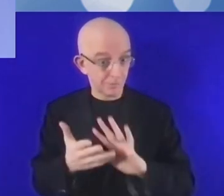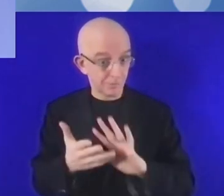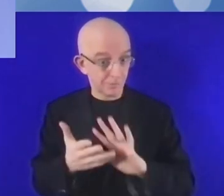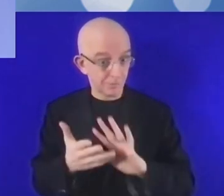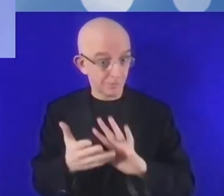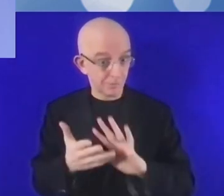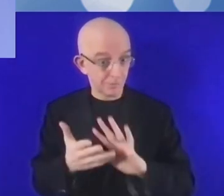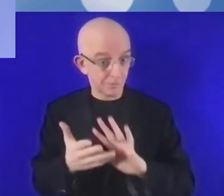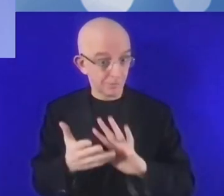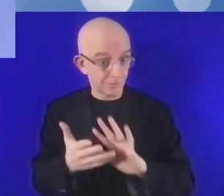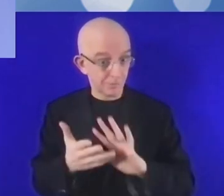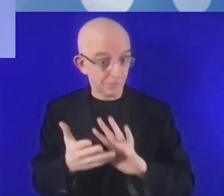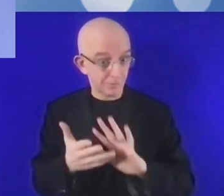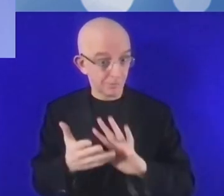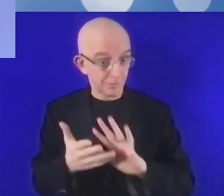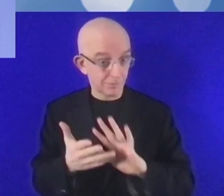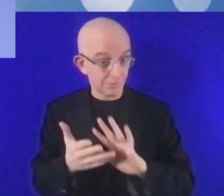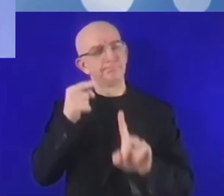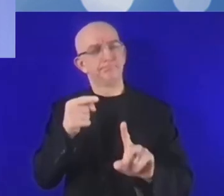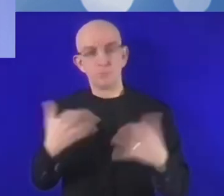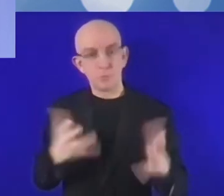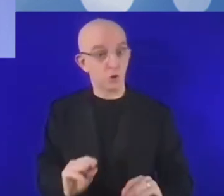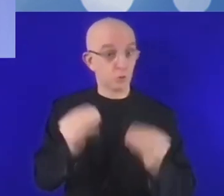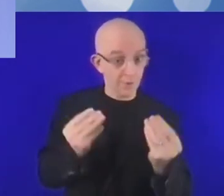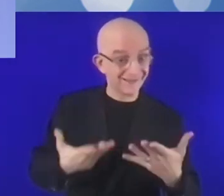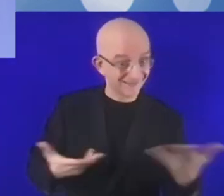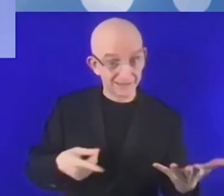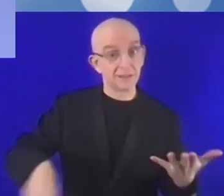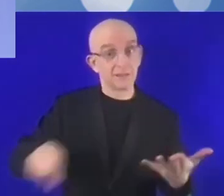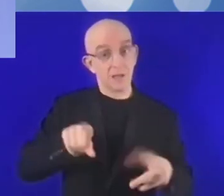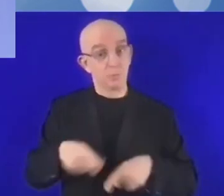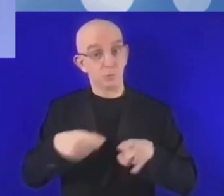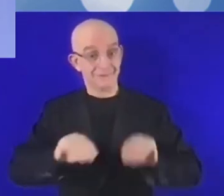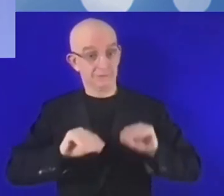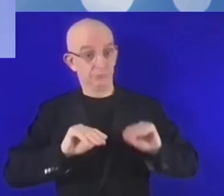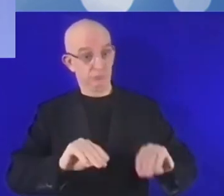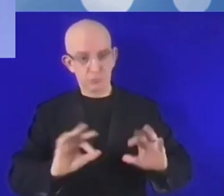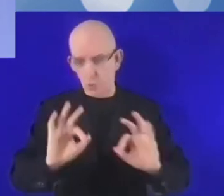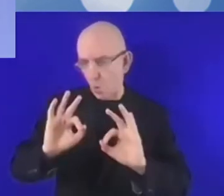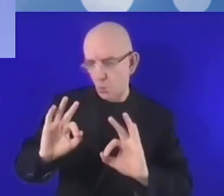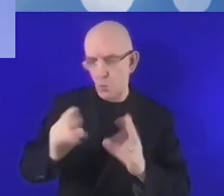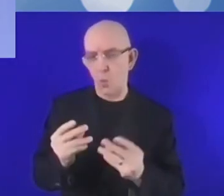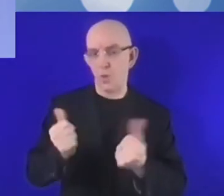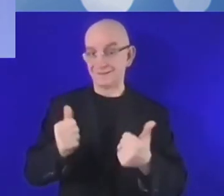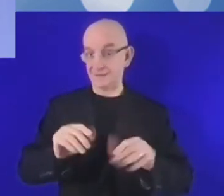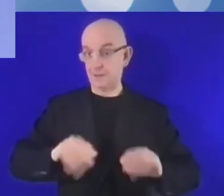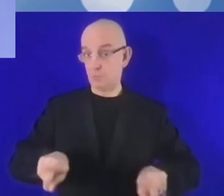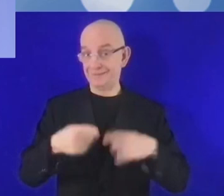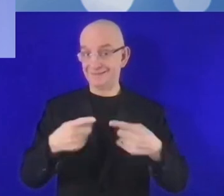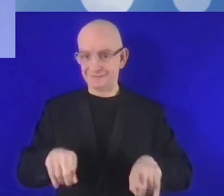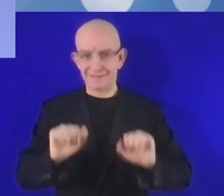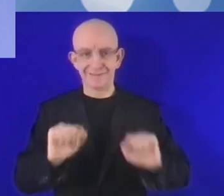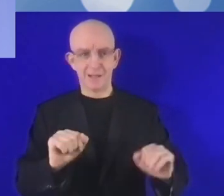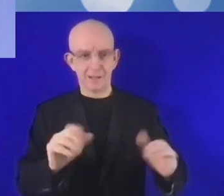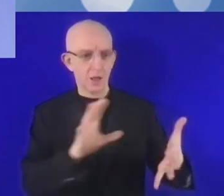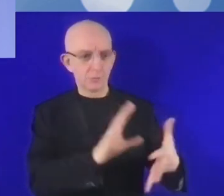переменах играть первостепенную роль. Я оптимистично смотрю также на молодежь, на молодых людей, потому что я считаю,